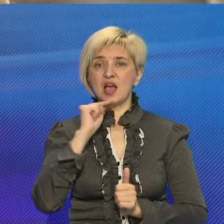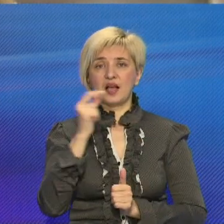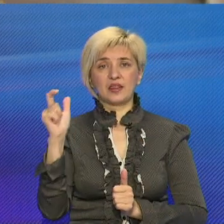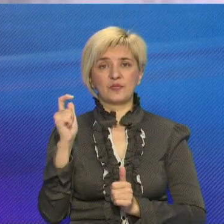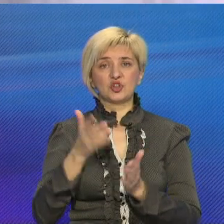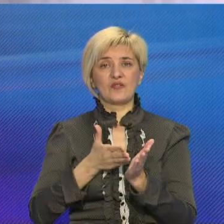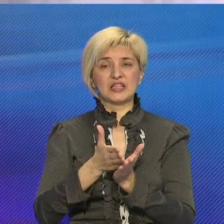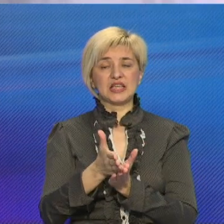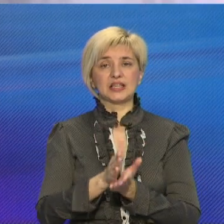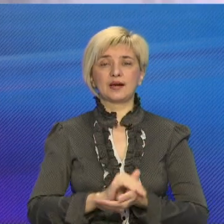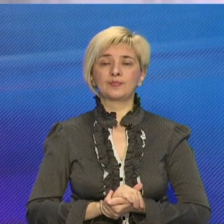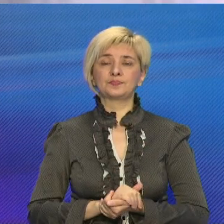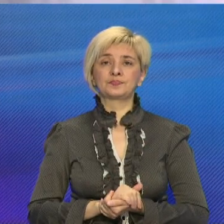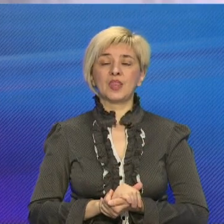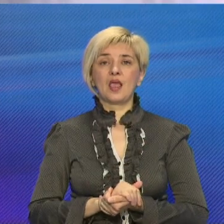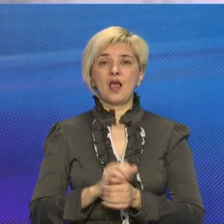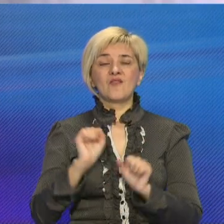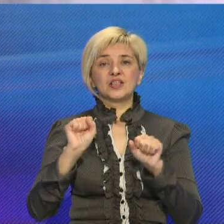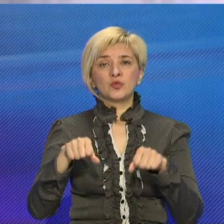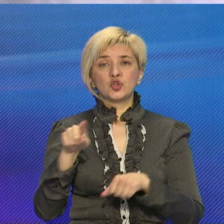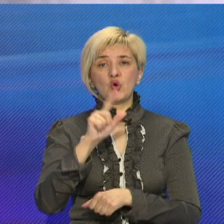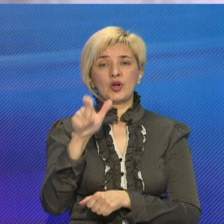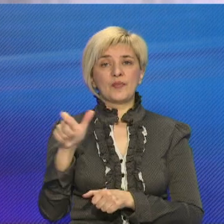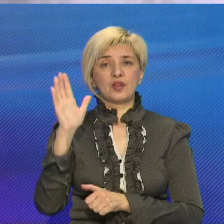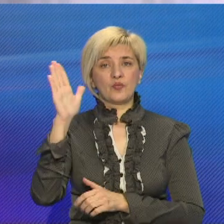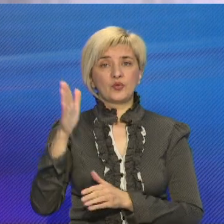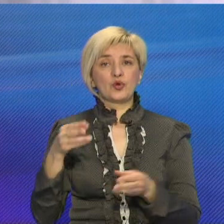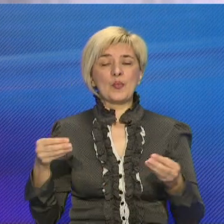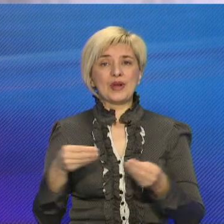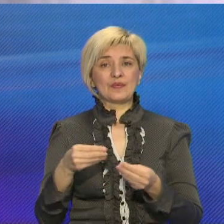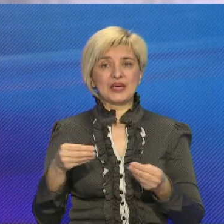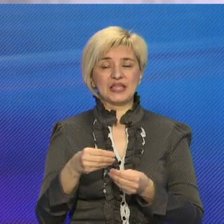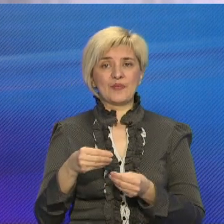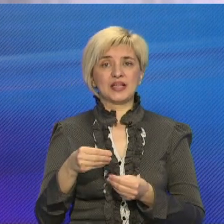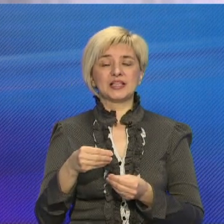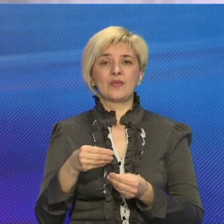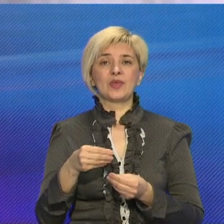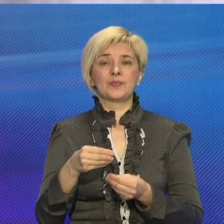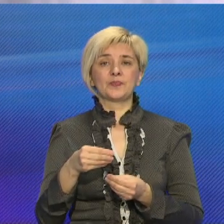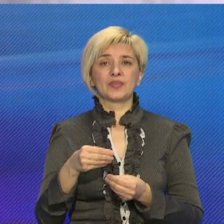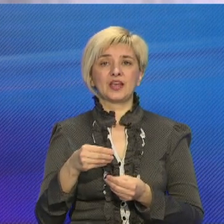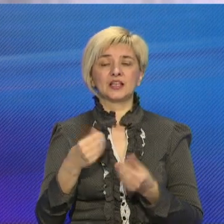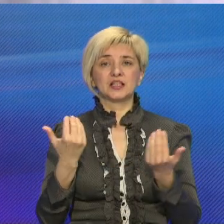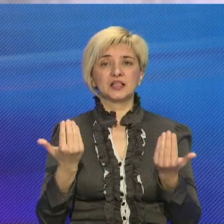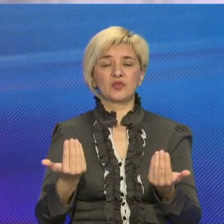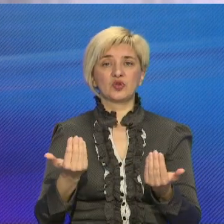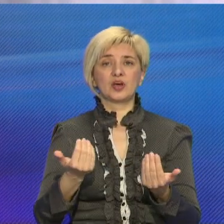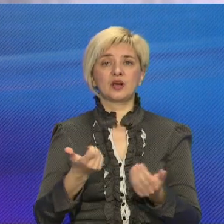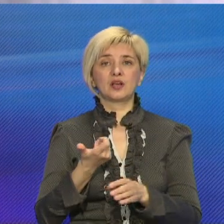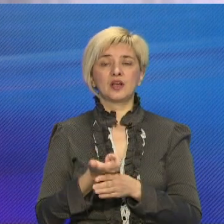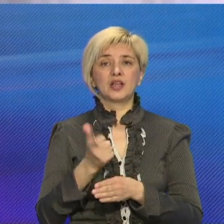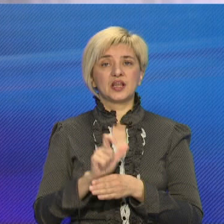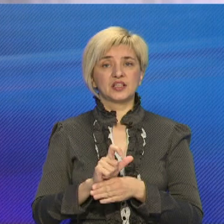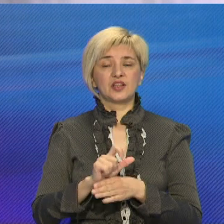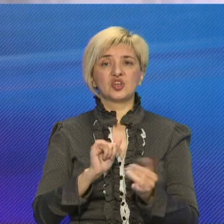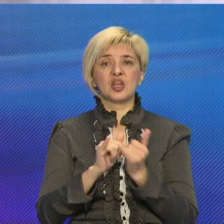сектара. Вполне возможно, что ребята также станут предпринимателями. Вот. Сегодня достаточно развит у